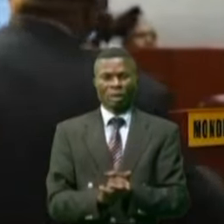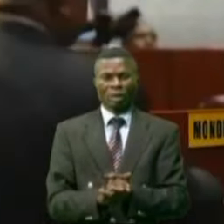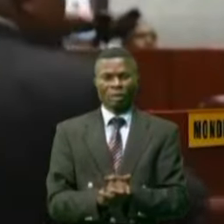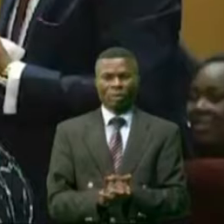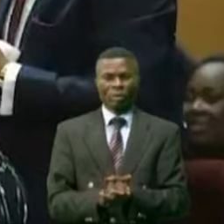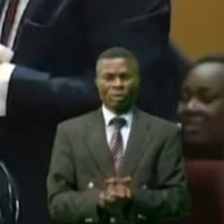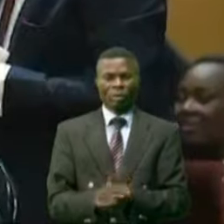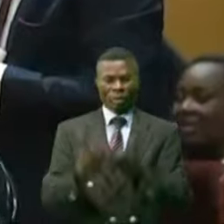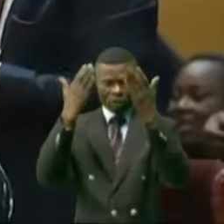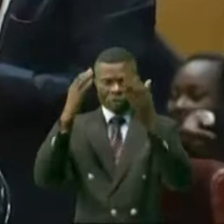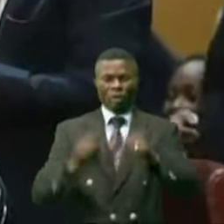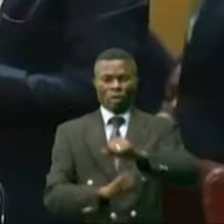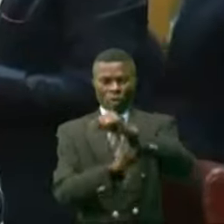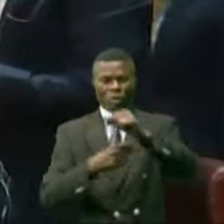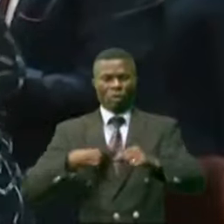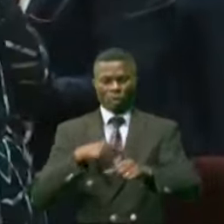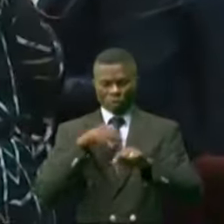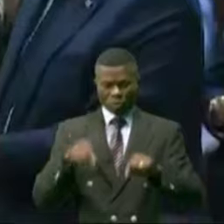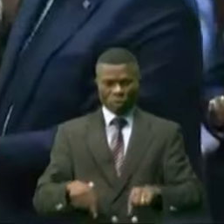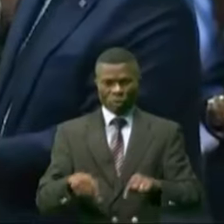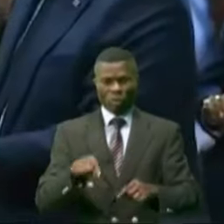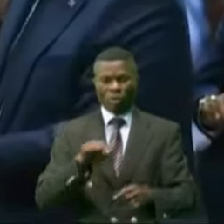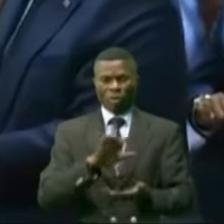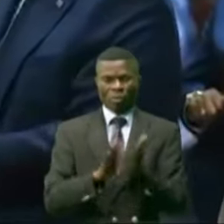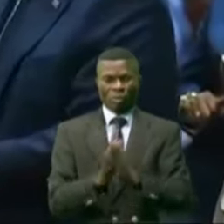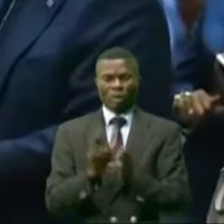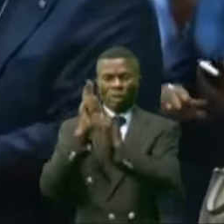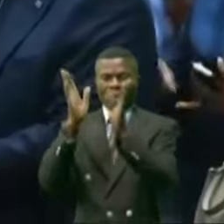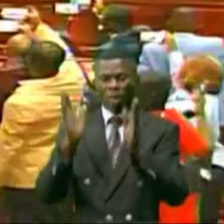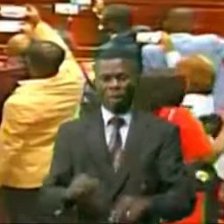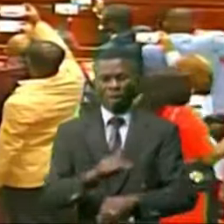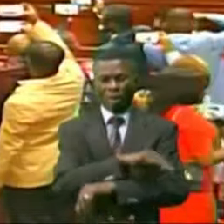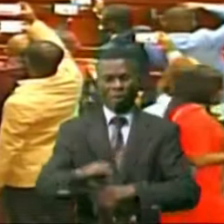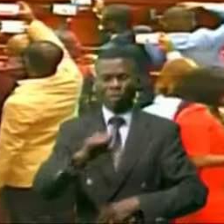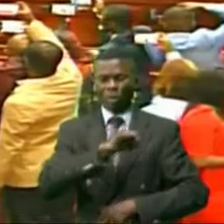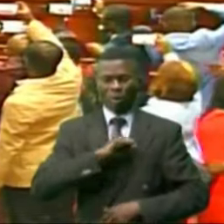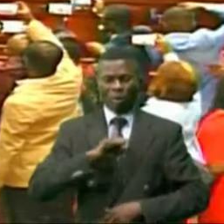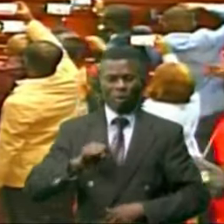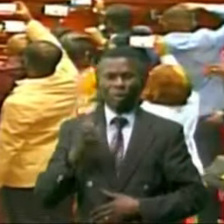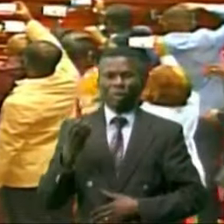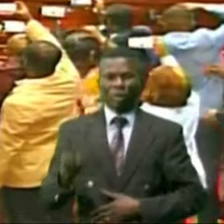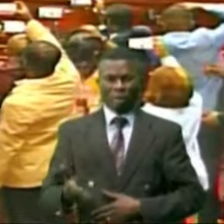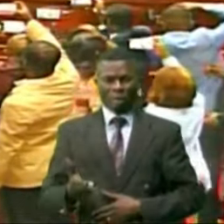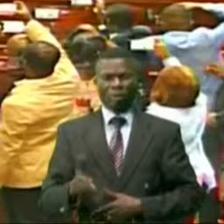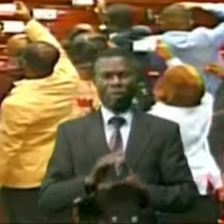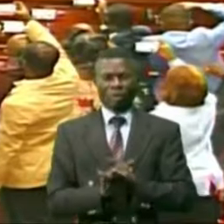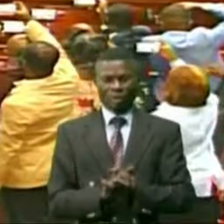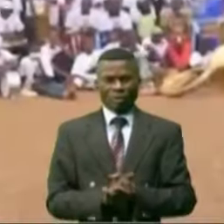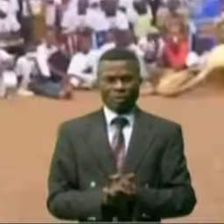Dieu nous a assistés et aujourd'hui je suis rapporteur du bureau du Sénat.